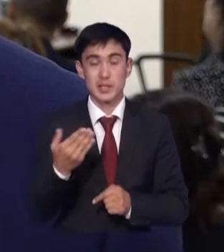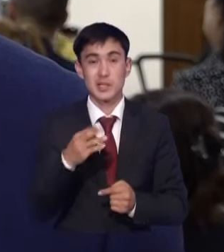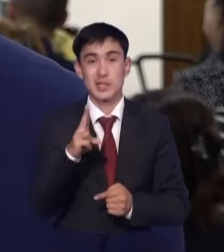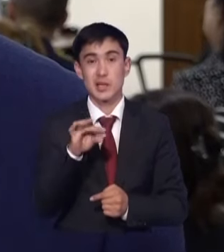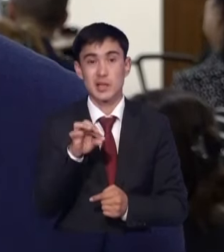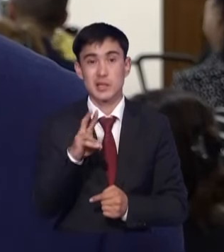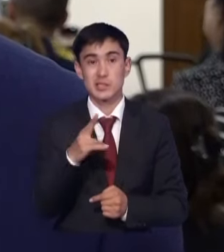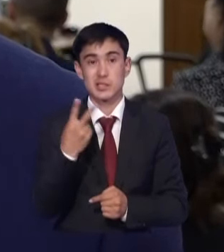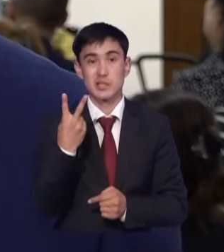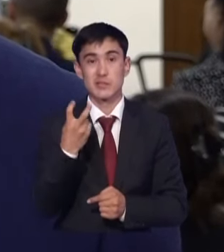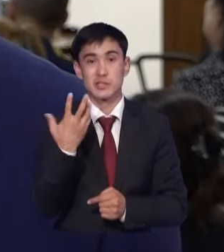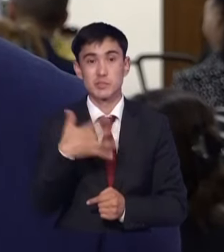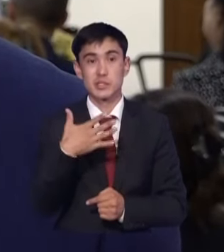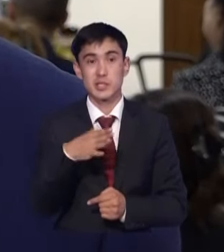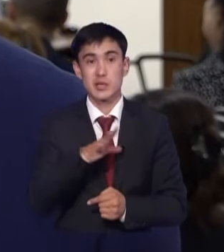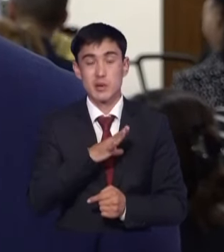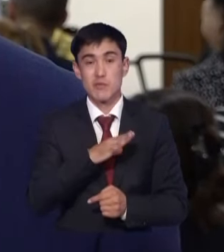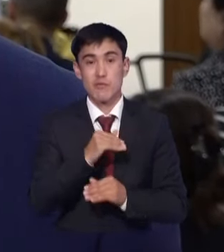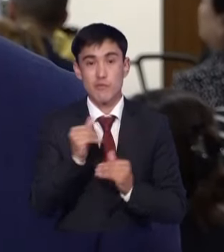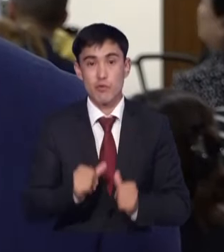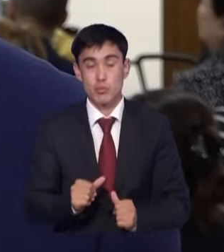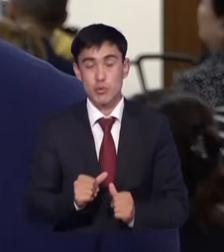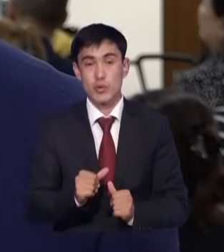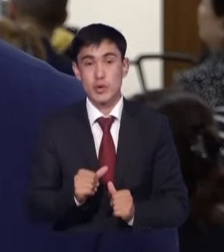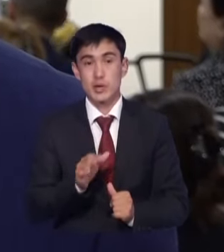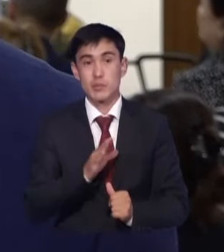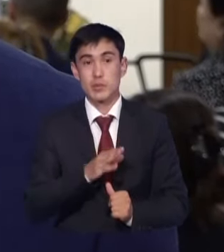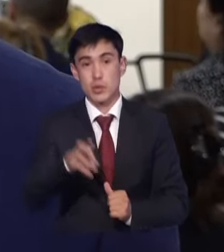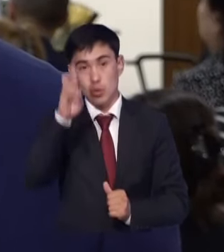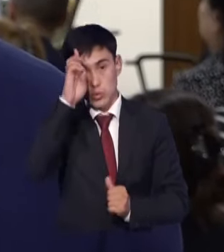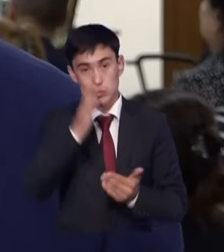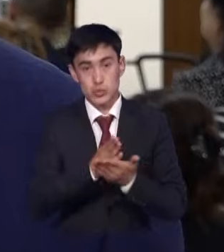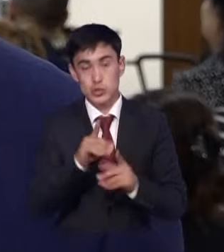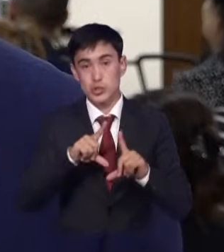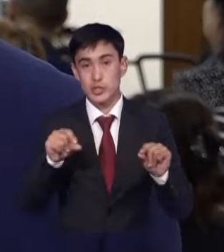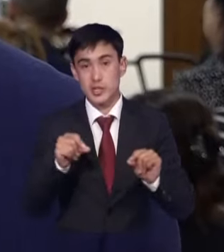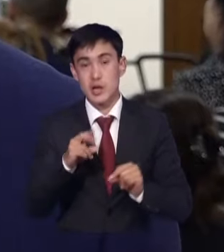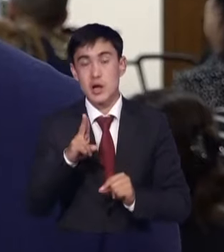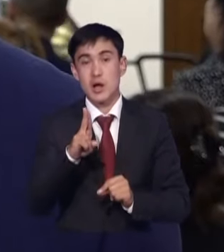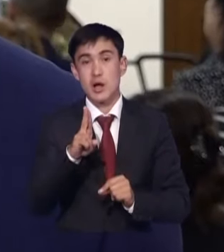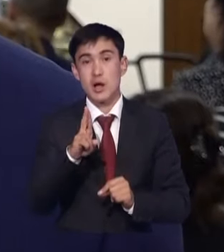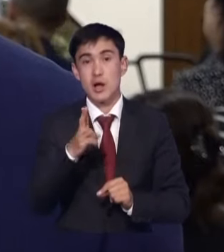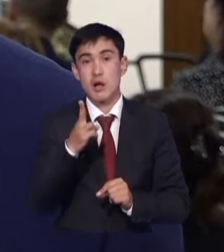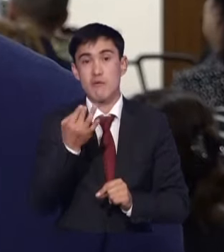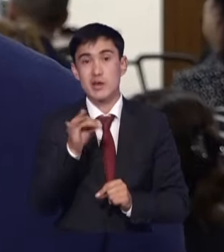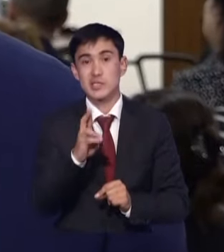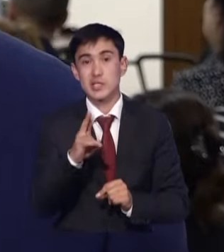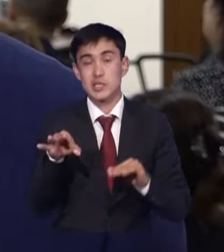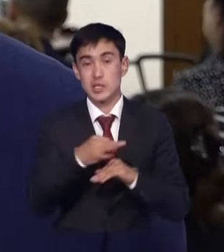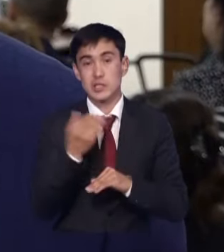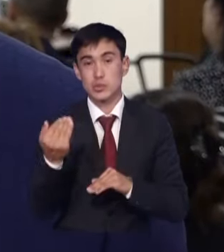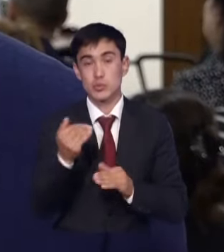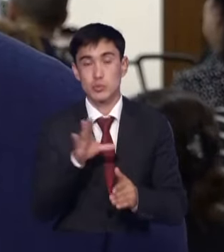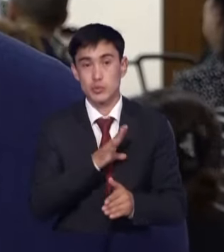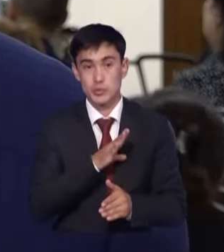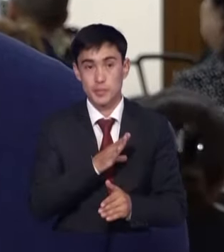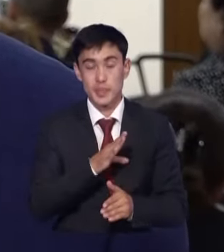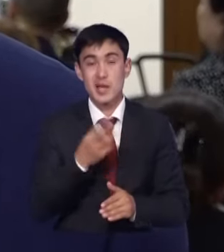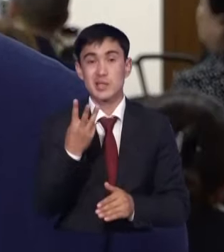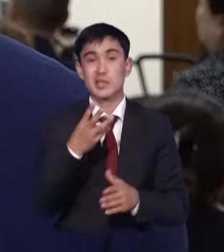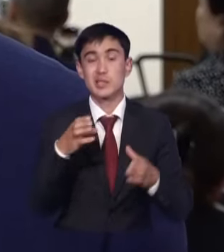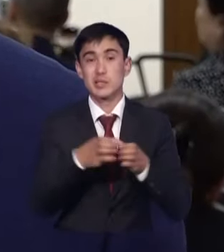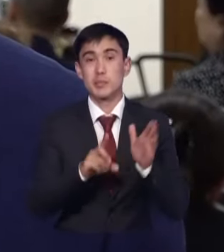декларацию по 250-й форме сдавали работники госучреждений, квазигосударственных секторов и их супруги. Третий этап он